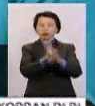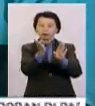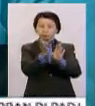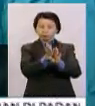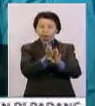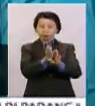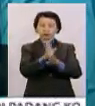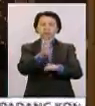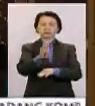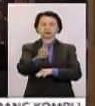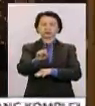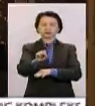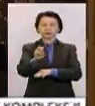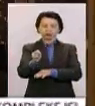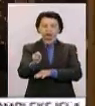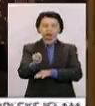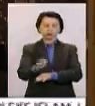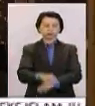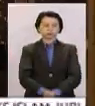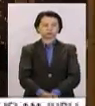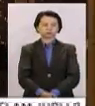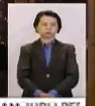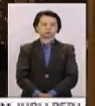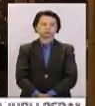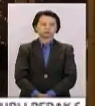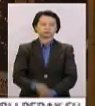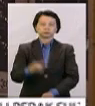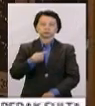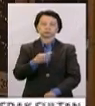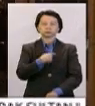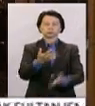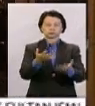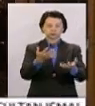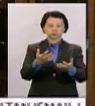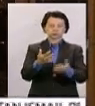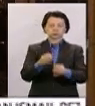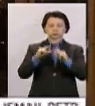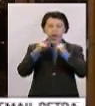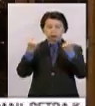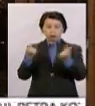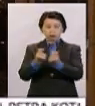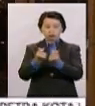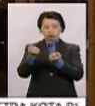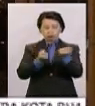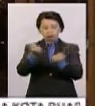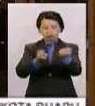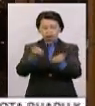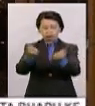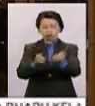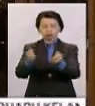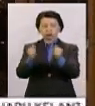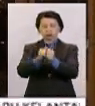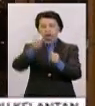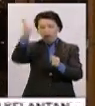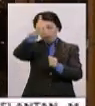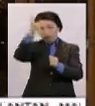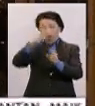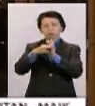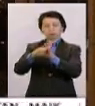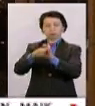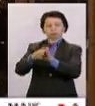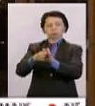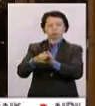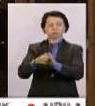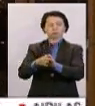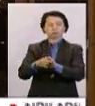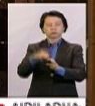Simpanan Nasional. In the accounts, our branches and our mobile teams will be working closely with government, both at the federal and state